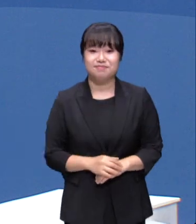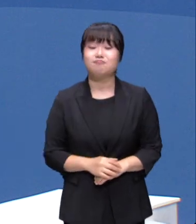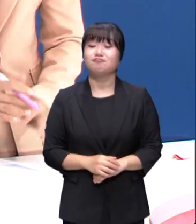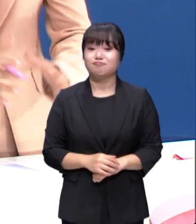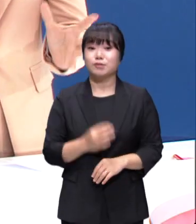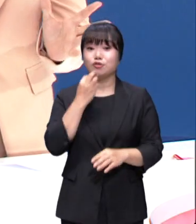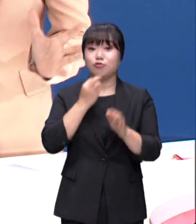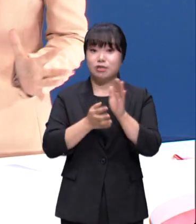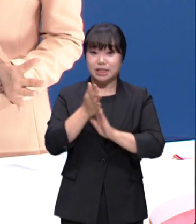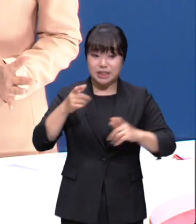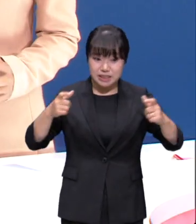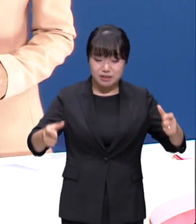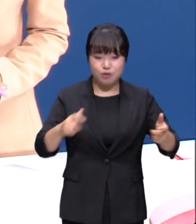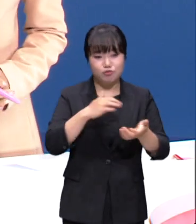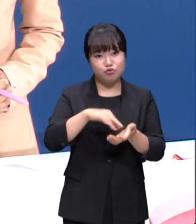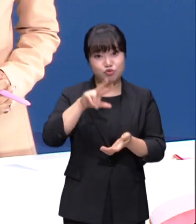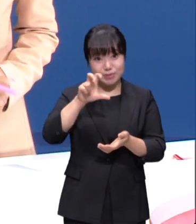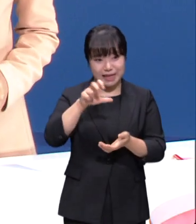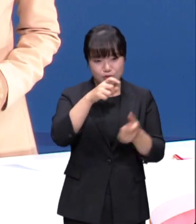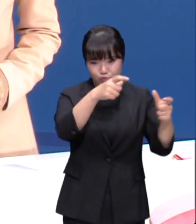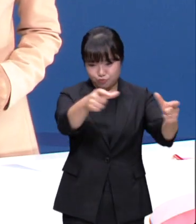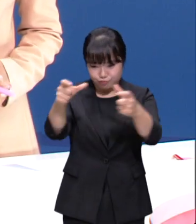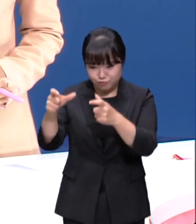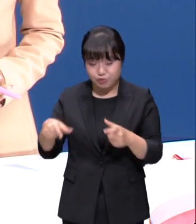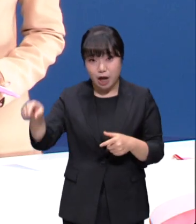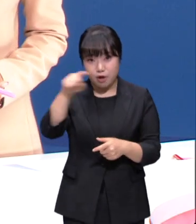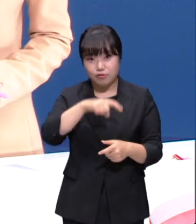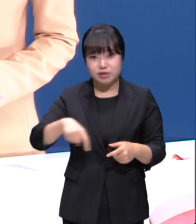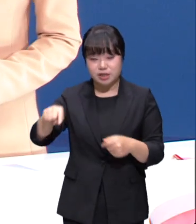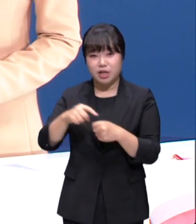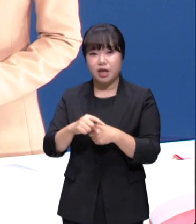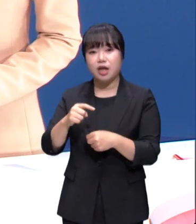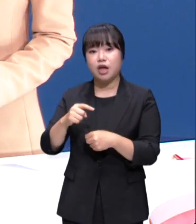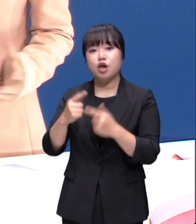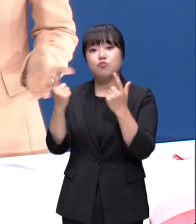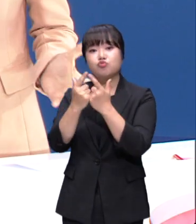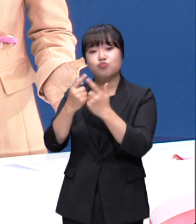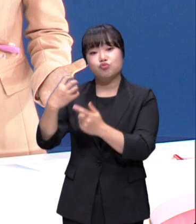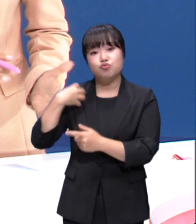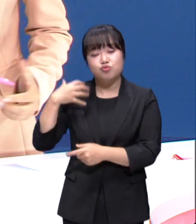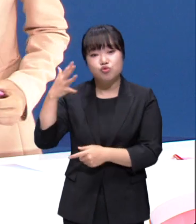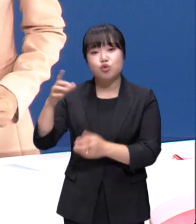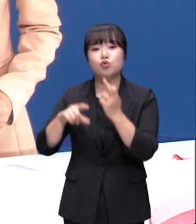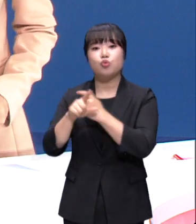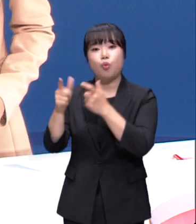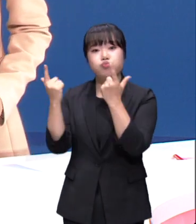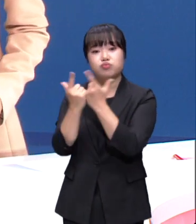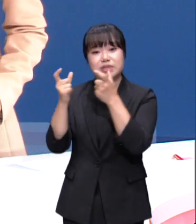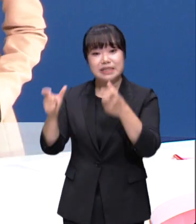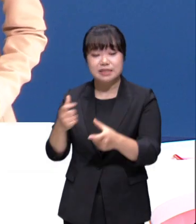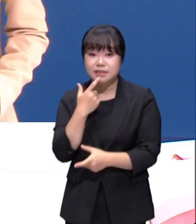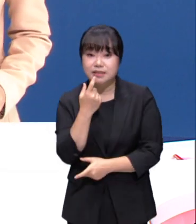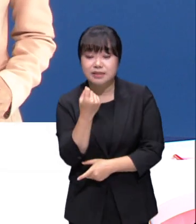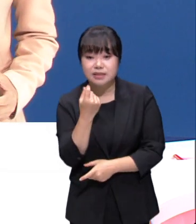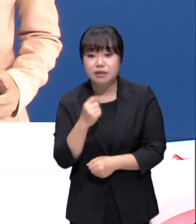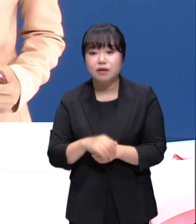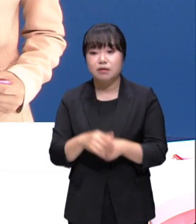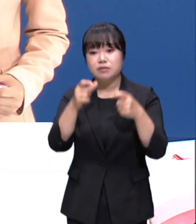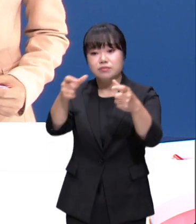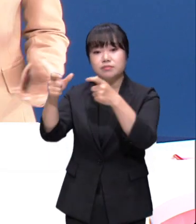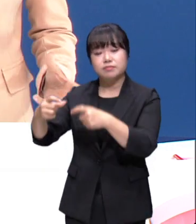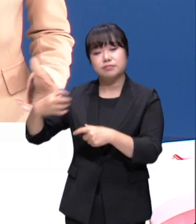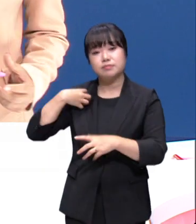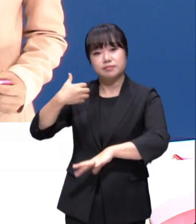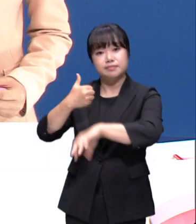지역 25개 이제 구를 보면은 북부보훈지청이 관할하는 지역이 아마 이 서울 동북권 중심인 걸로 알고 있습니다. 네. 어느 지역을